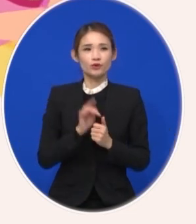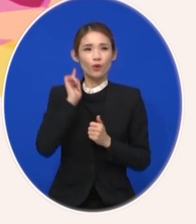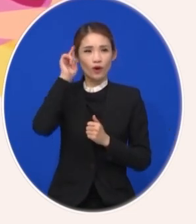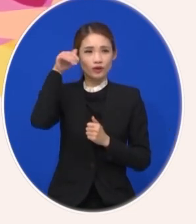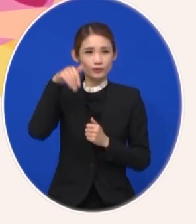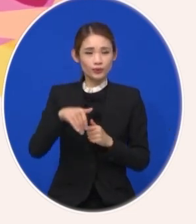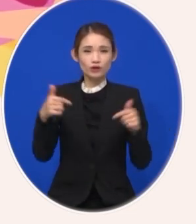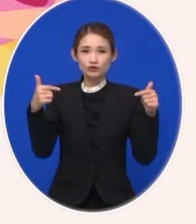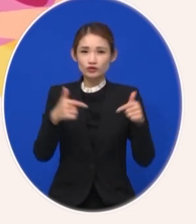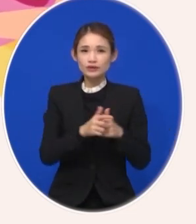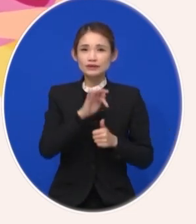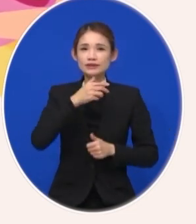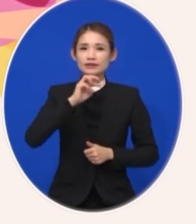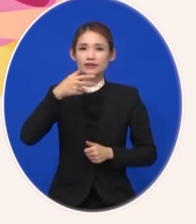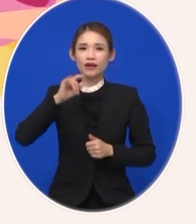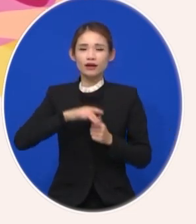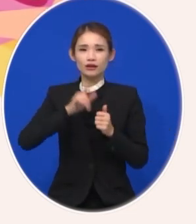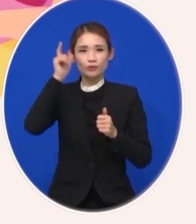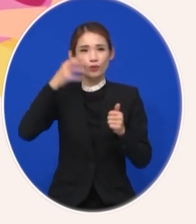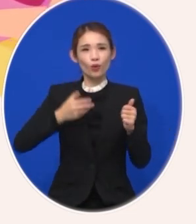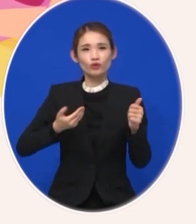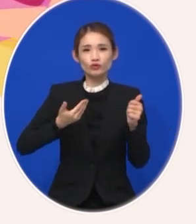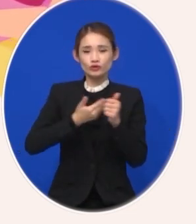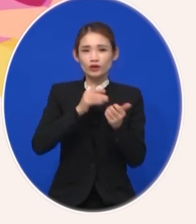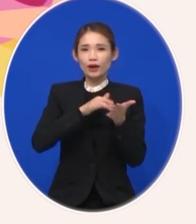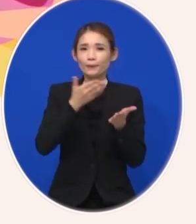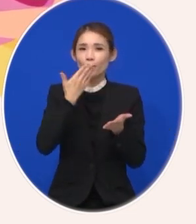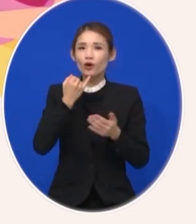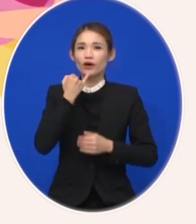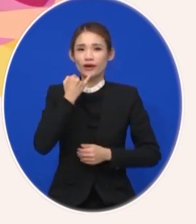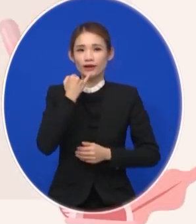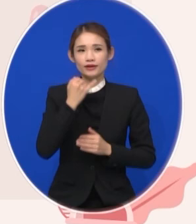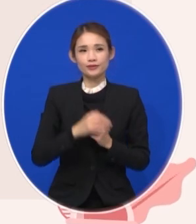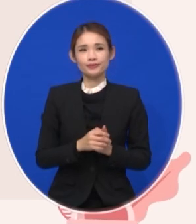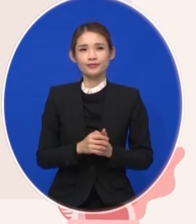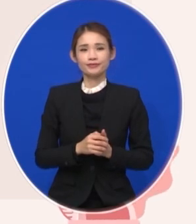콜레스테롤을 낮추는 스타틴계 약물은 모유 수유 중에 사용이 가능합니다.